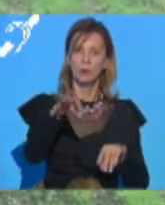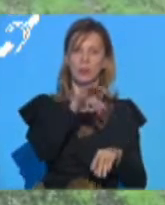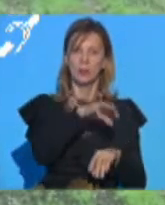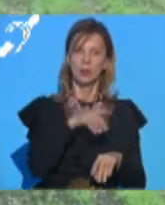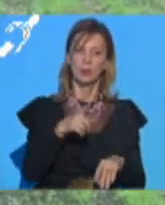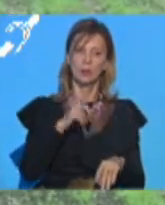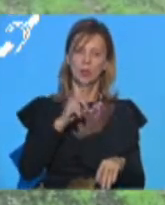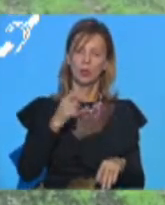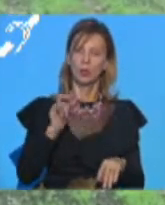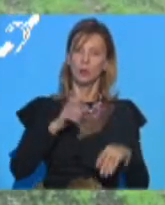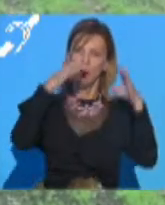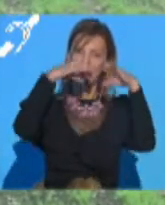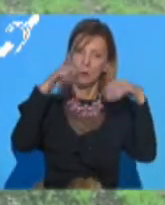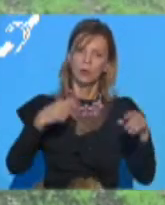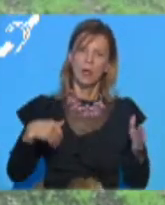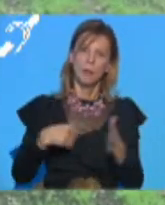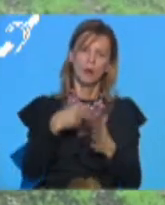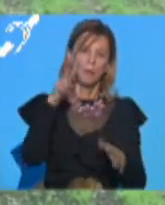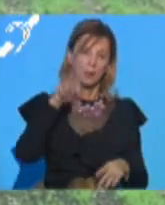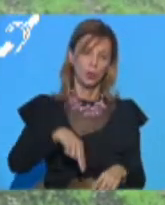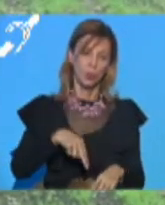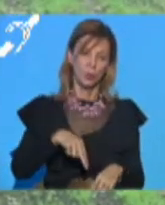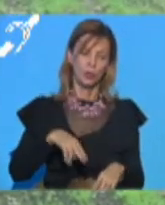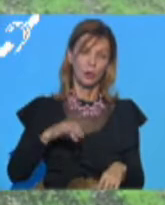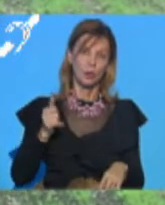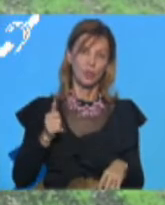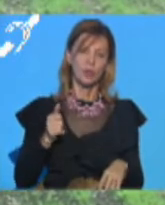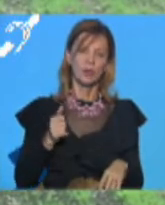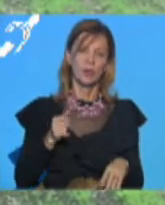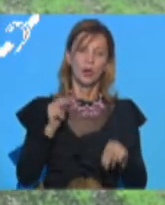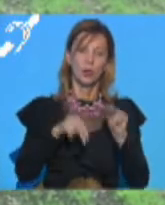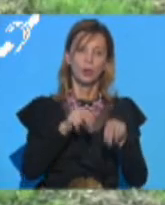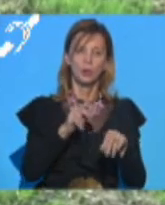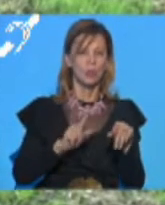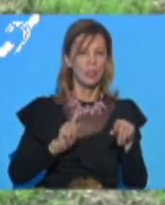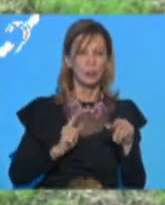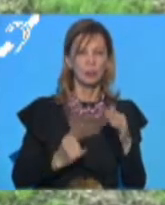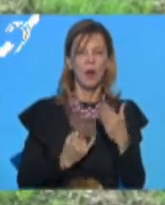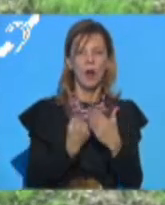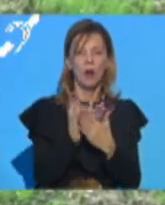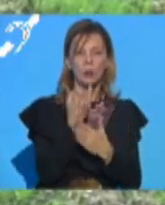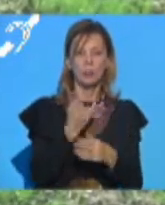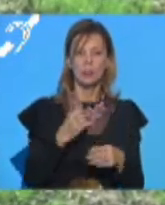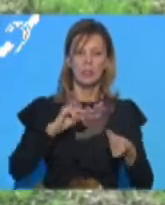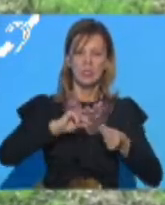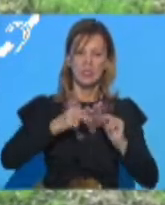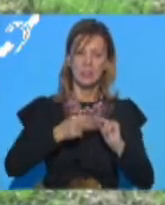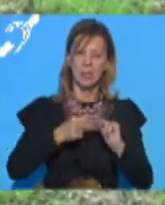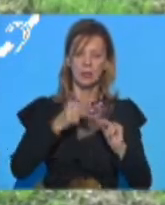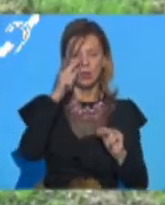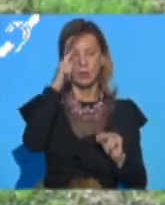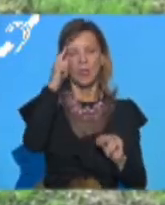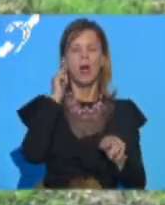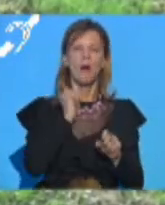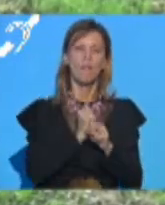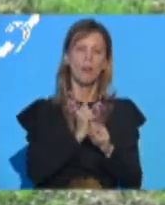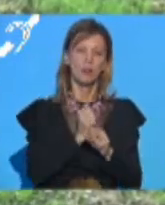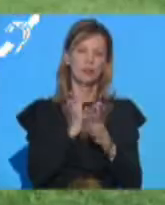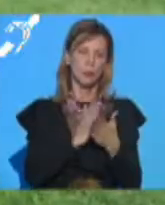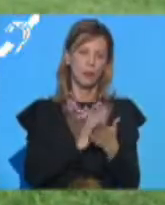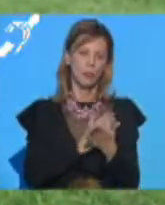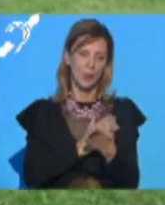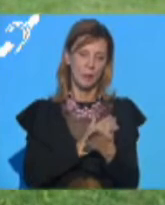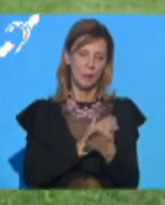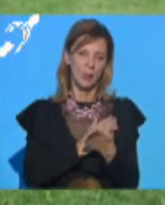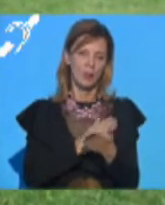nu a mai plouat de mai bine de 2 luni și sunt suprafețe mari unde culturile nu au răsărit în totalitate. Seceta pedologică face ravagii.